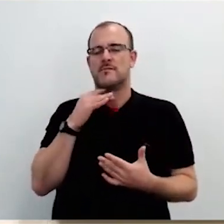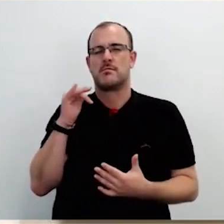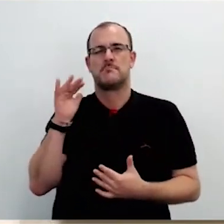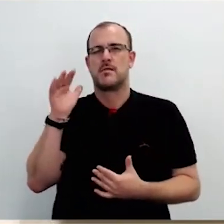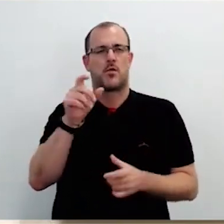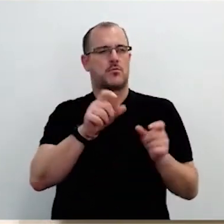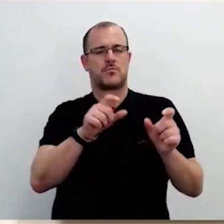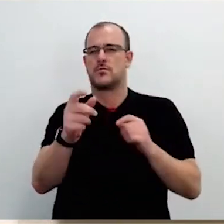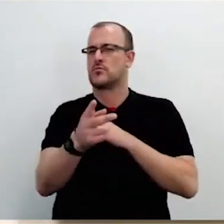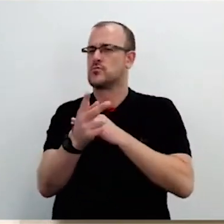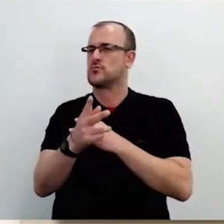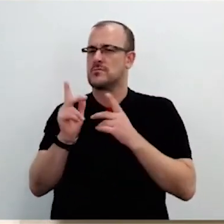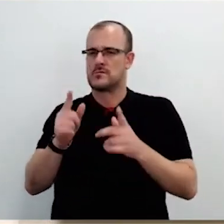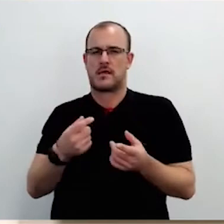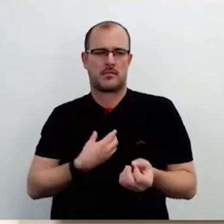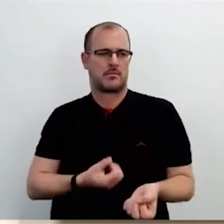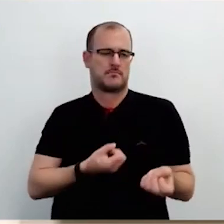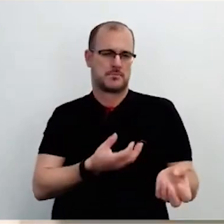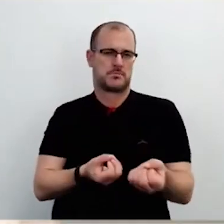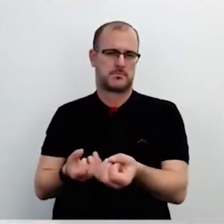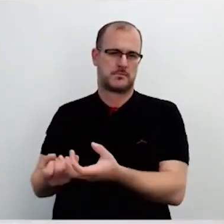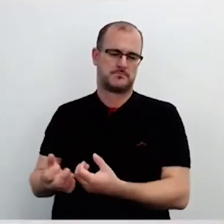diese Dinge zukommen lassen können.